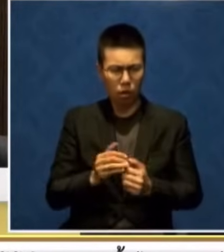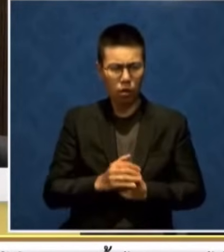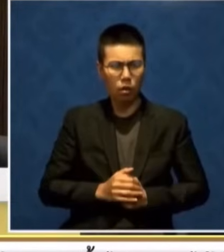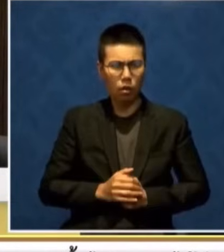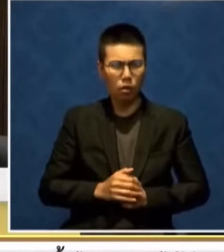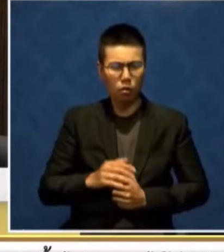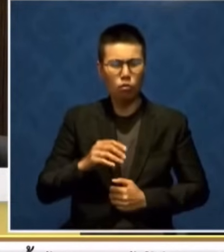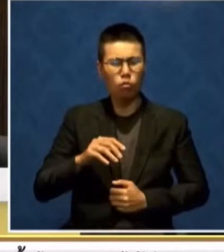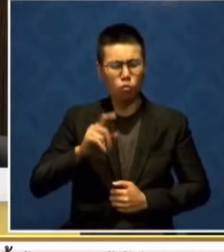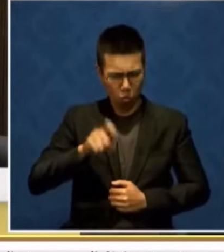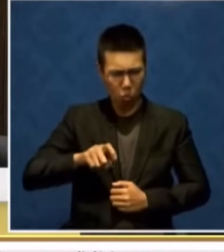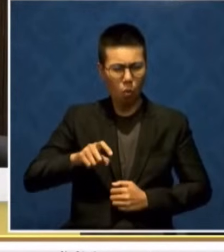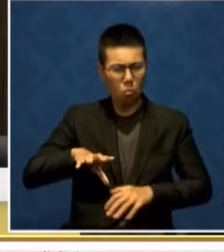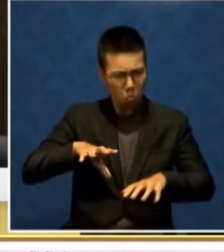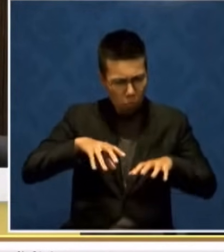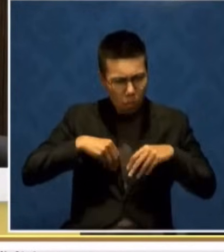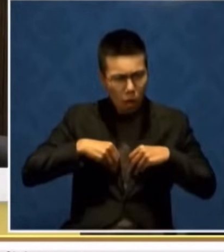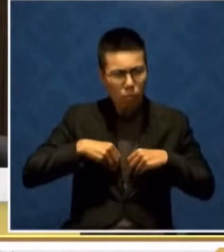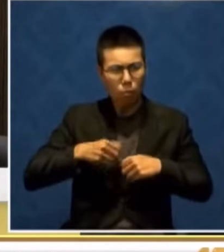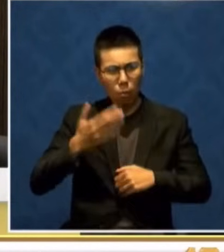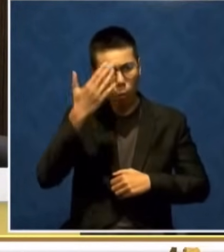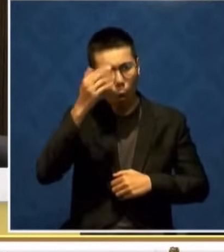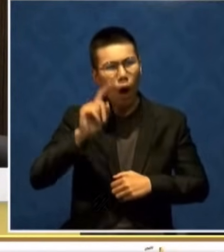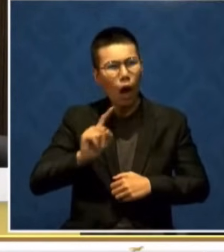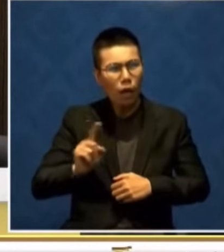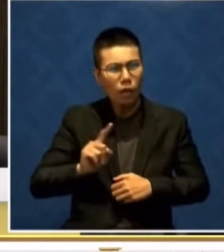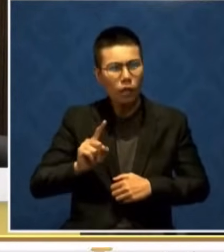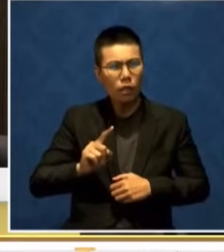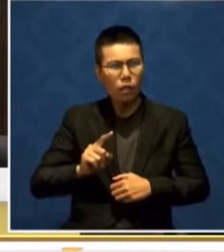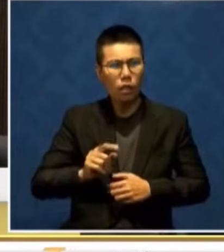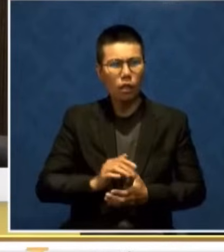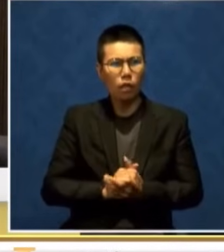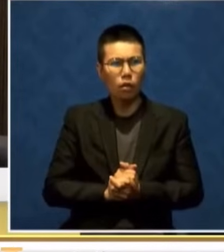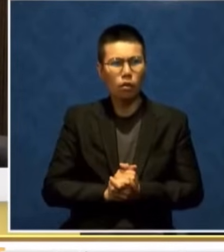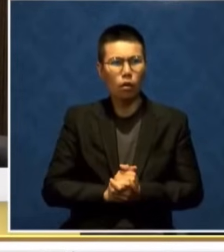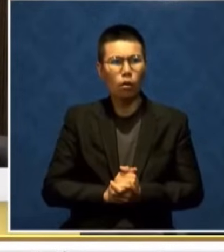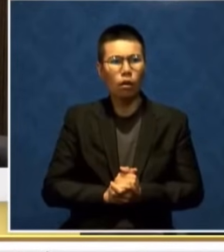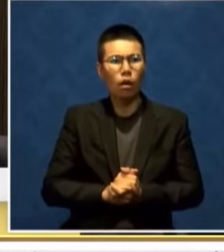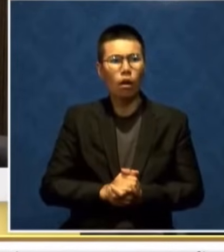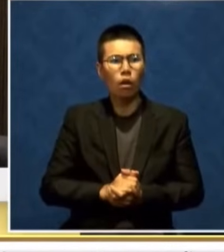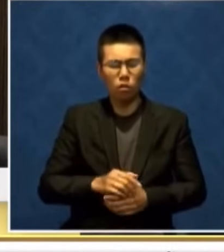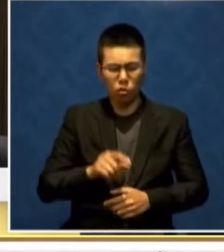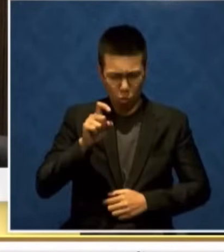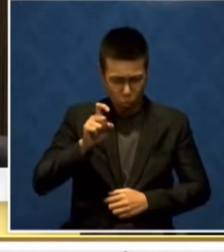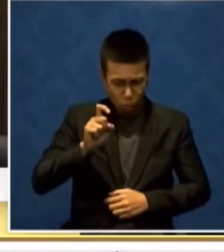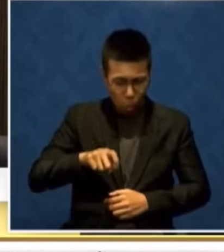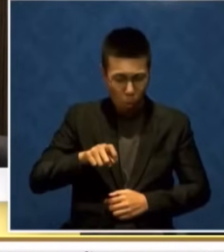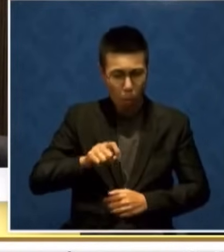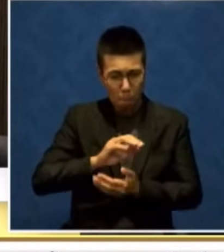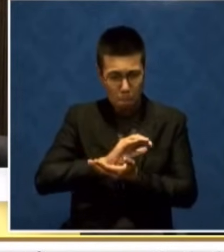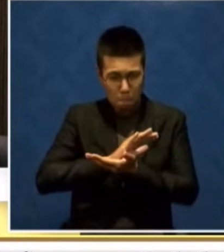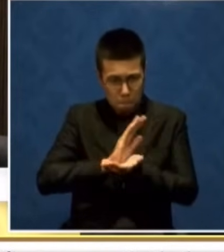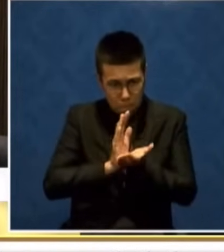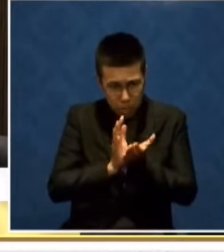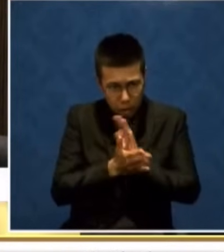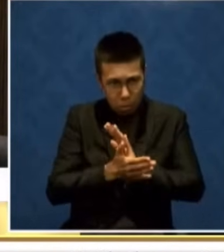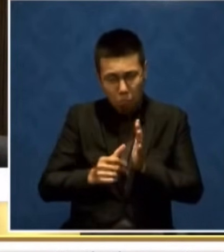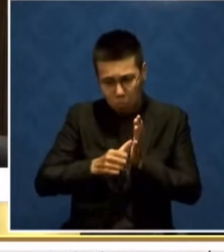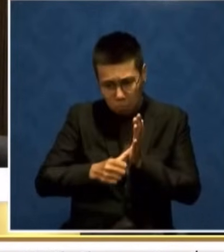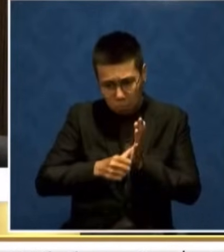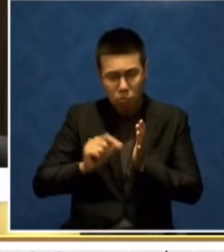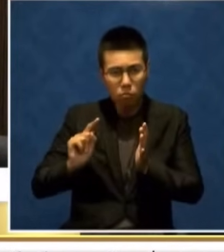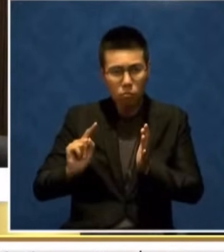แล้วว่าถึงเวลาและถึงเวลามานานแล้วที่องค์กรนี้ต้องได้รับการปฏิรูป